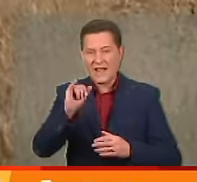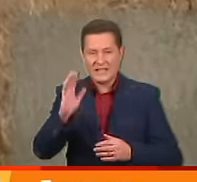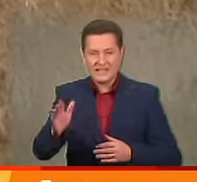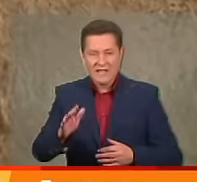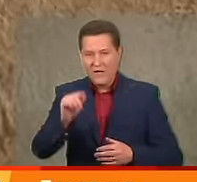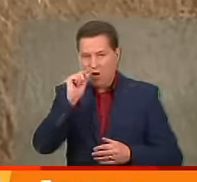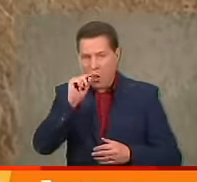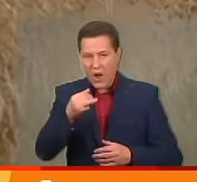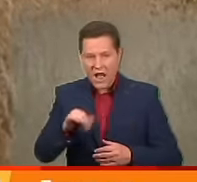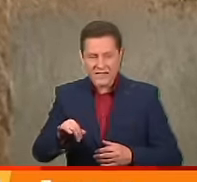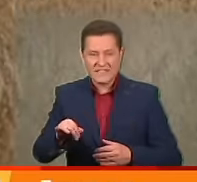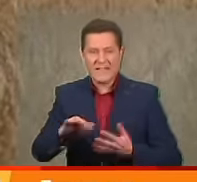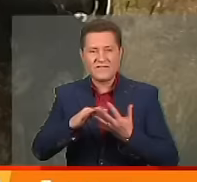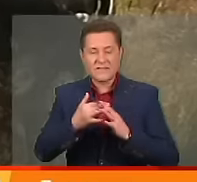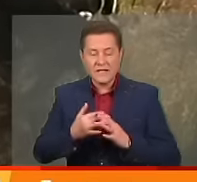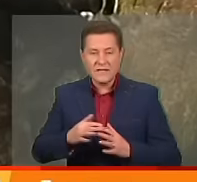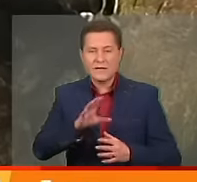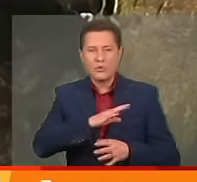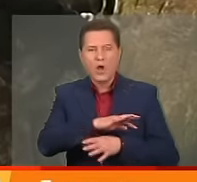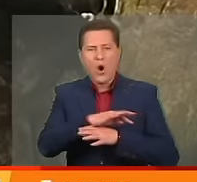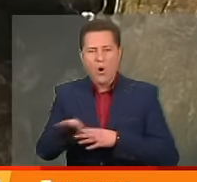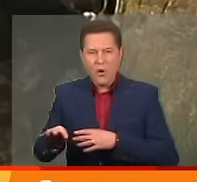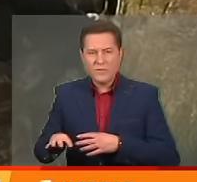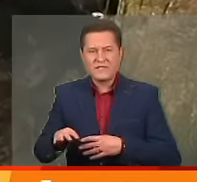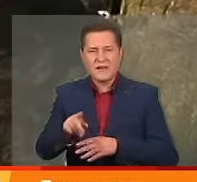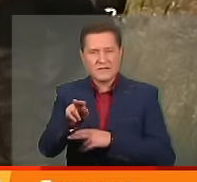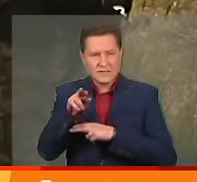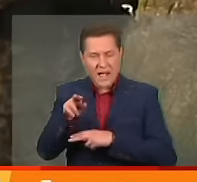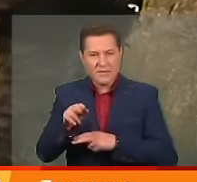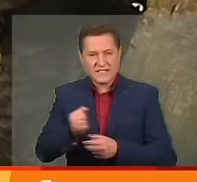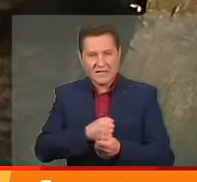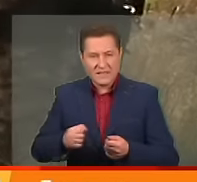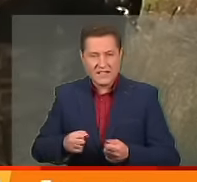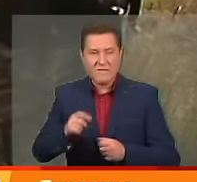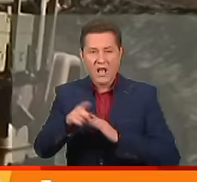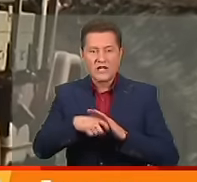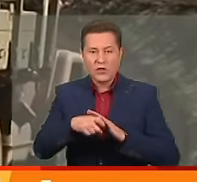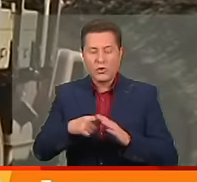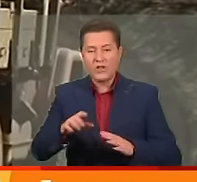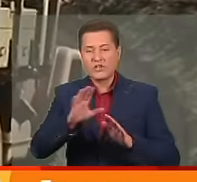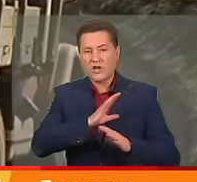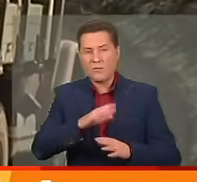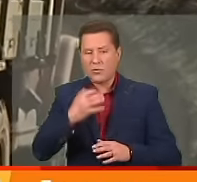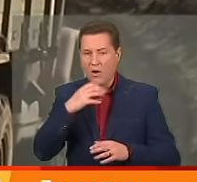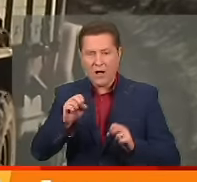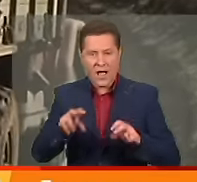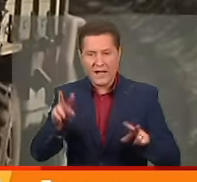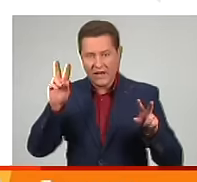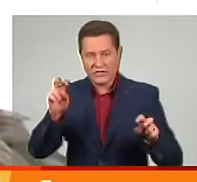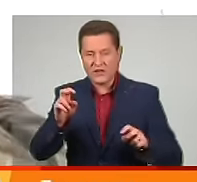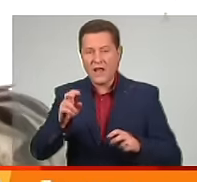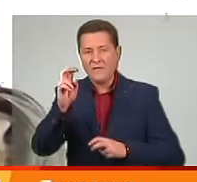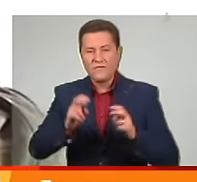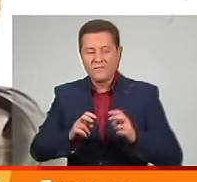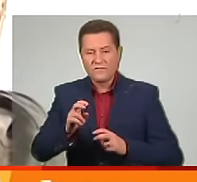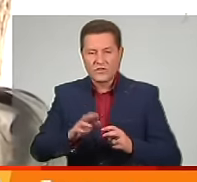Станиці Луганській, там були обстріли з мінометів і снайперських гвинтівок. На Донеччині гаряче було лише в промзоні Авдіївській.